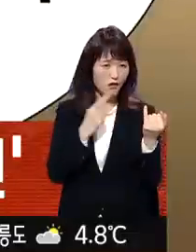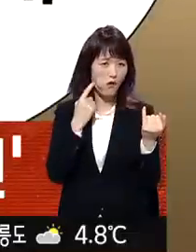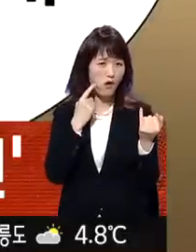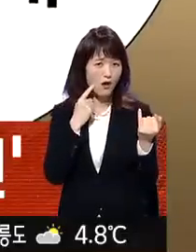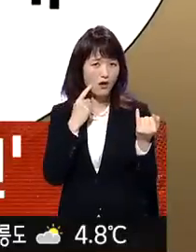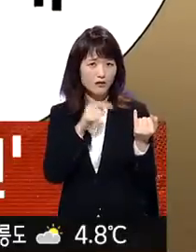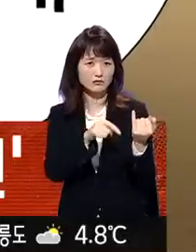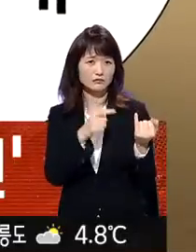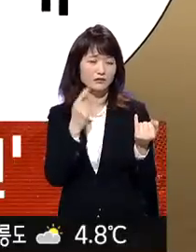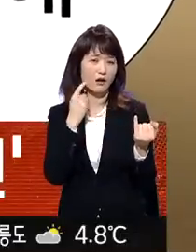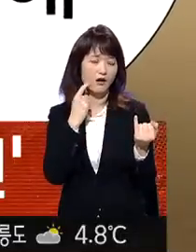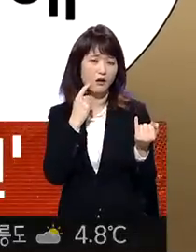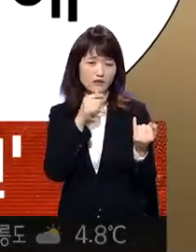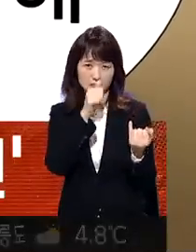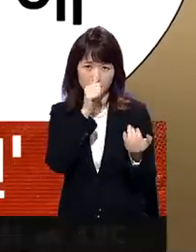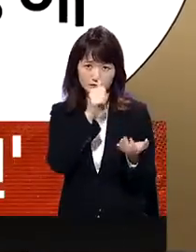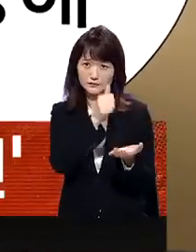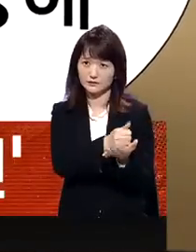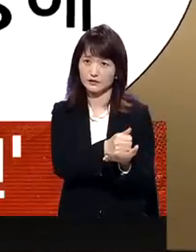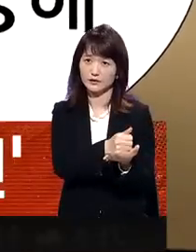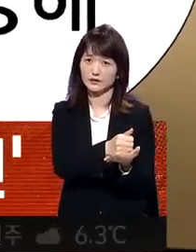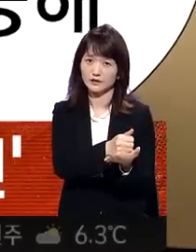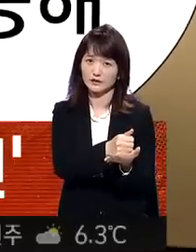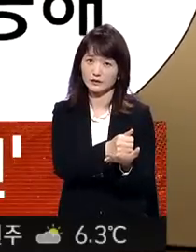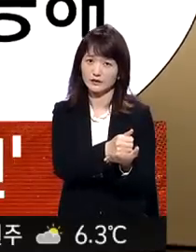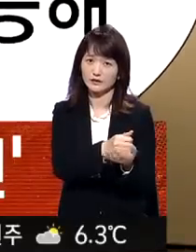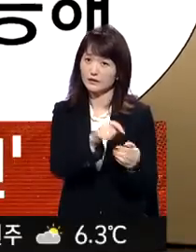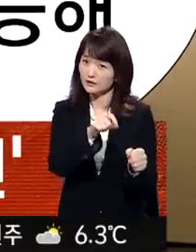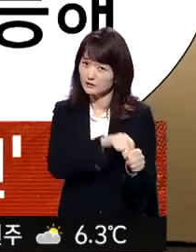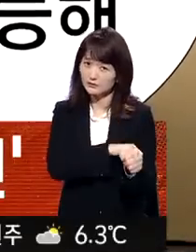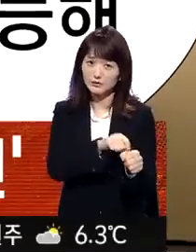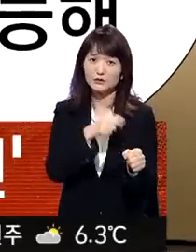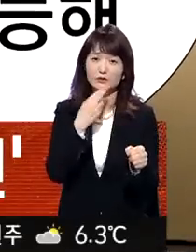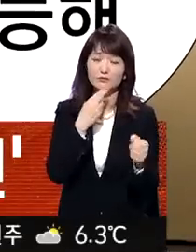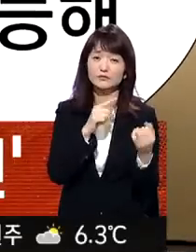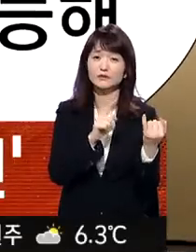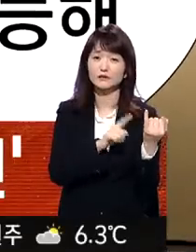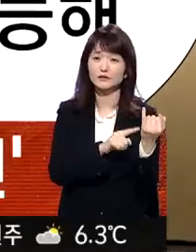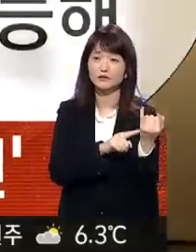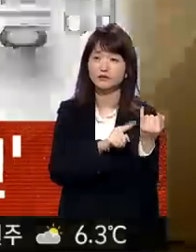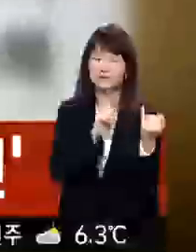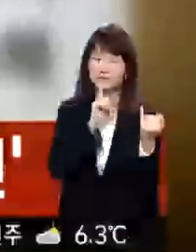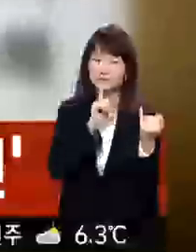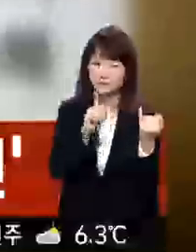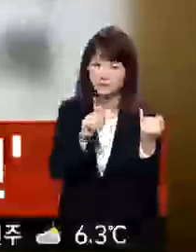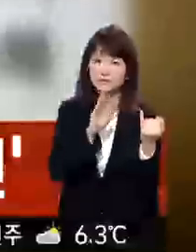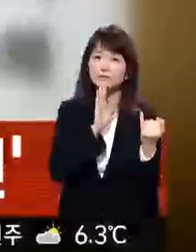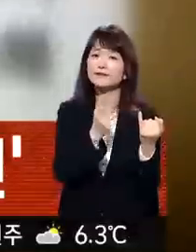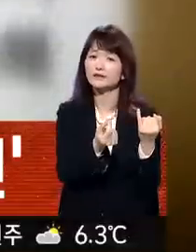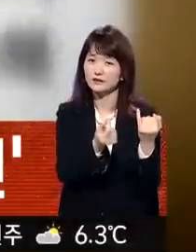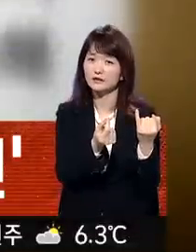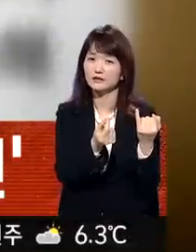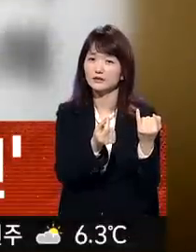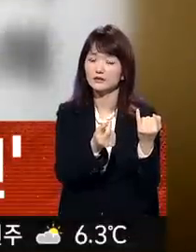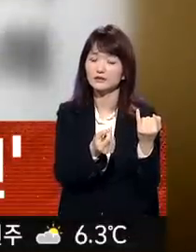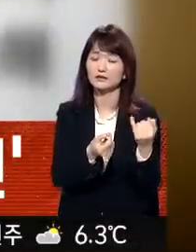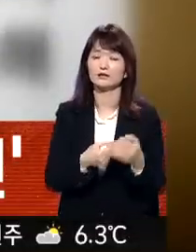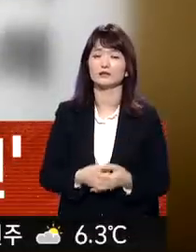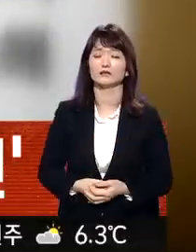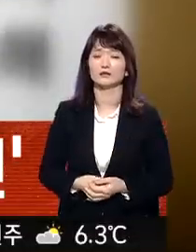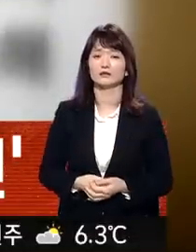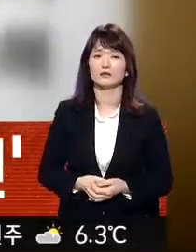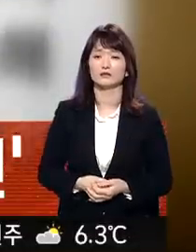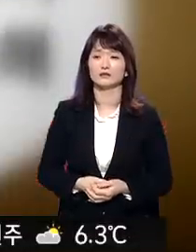위증하거나 무고할 가능성이 그런 특별한 이유나 동기가 없다. 이 학생의 얘기가 맞다라고 법원은 판단을